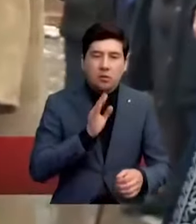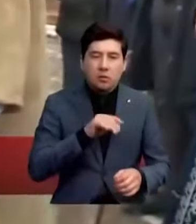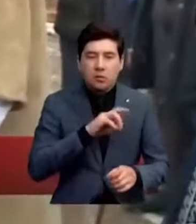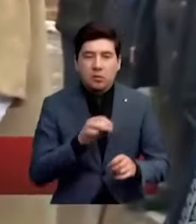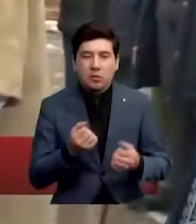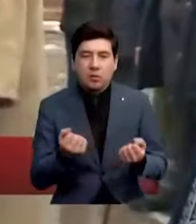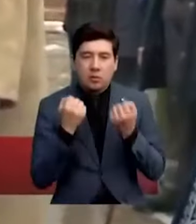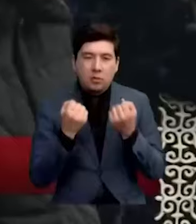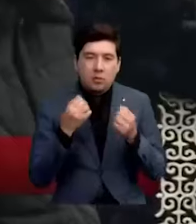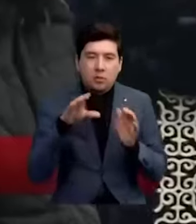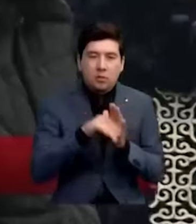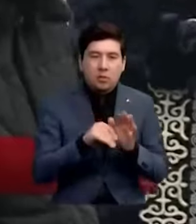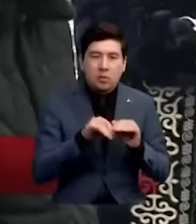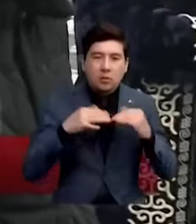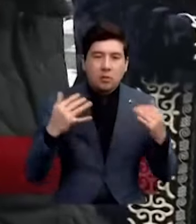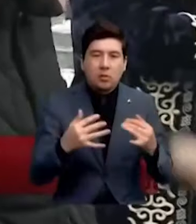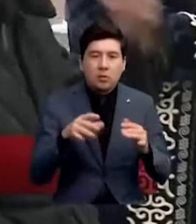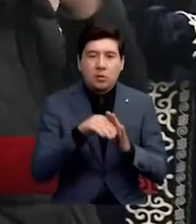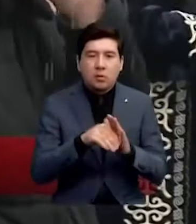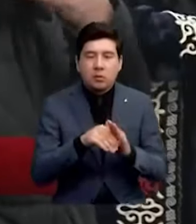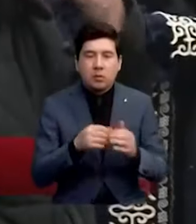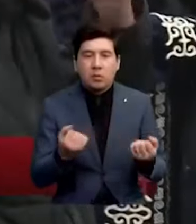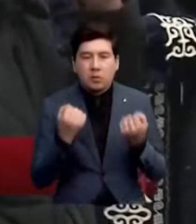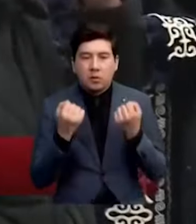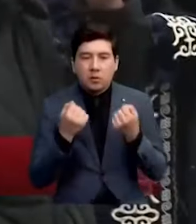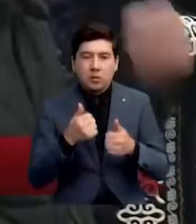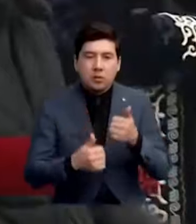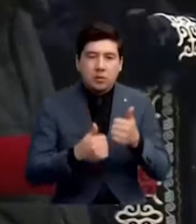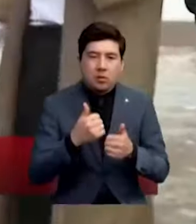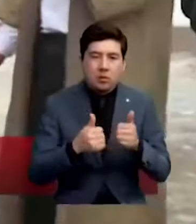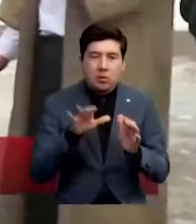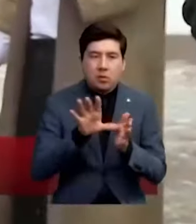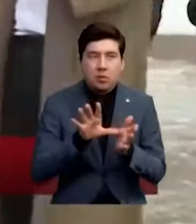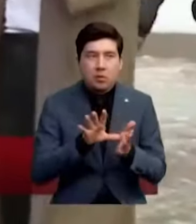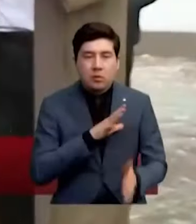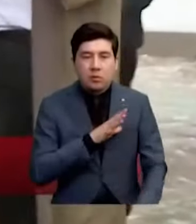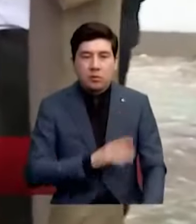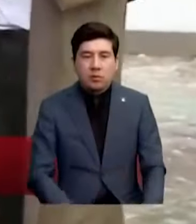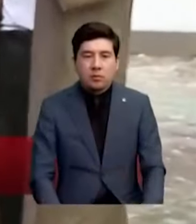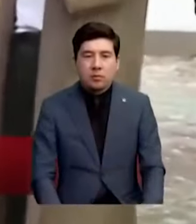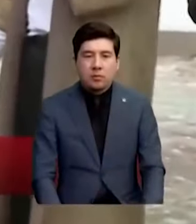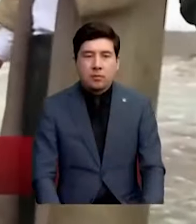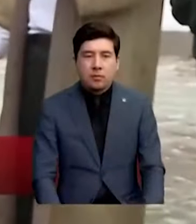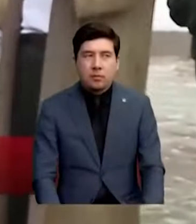жандар Әл-Фараби алаңына жиналды. Мұнда ұлттық спорт түрлерінен сайыстар ұйымдастырылды.